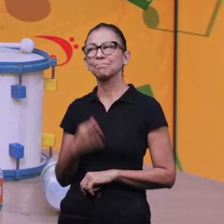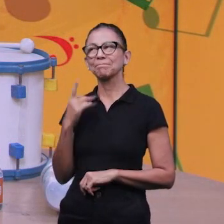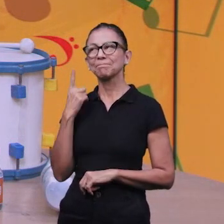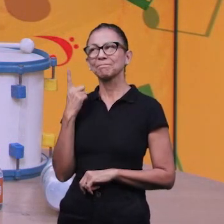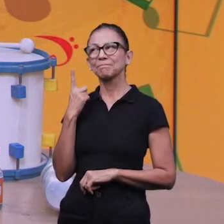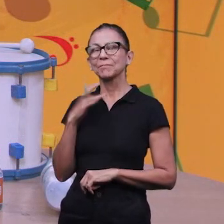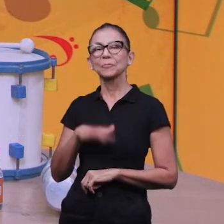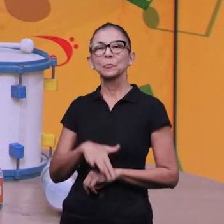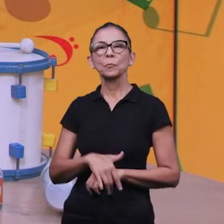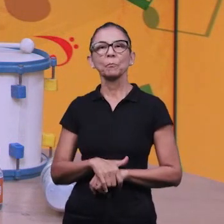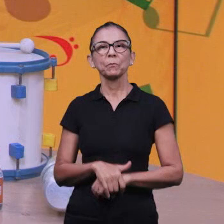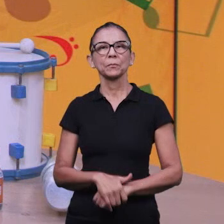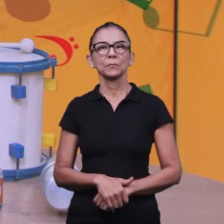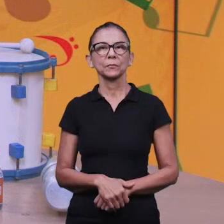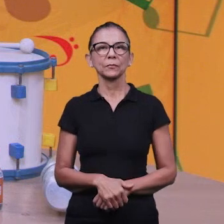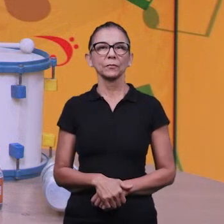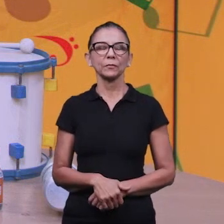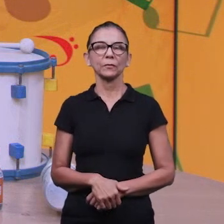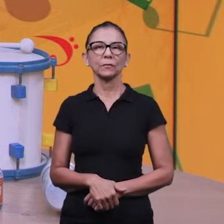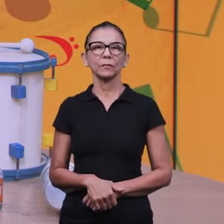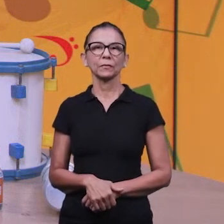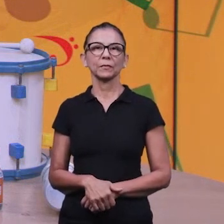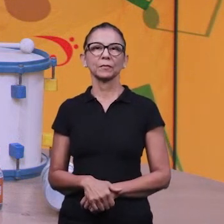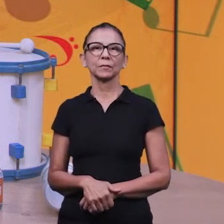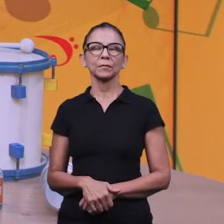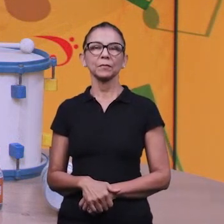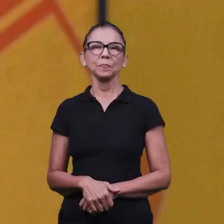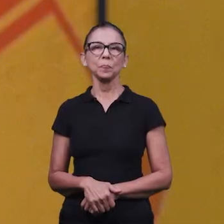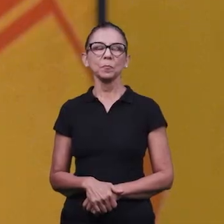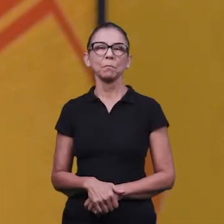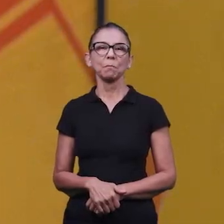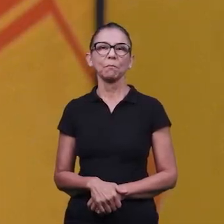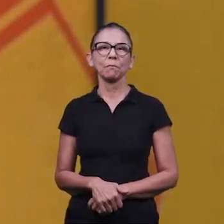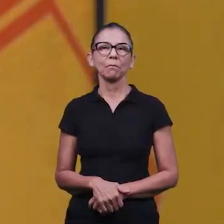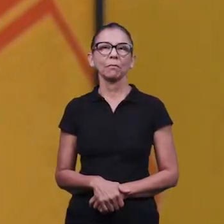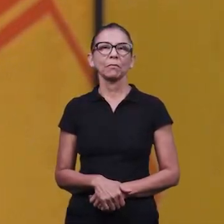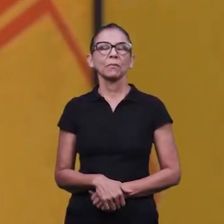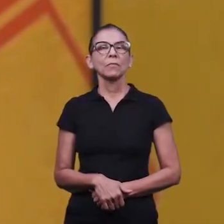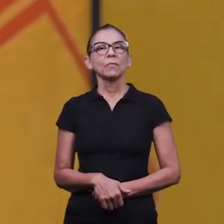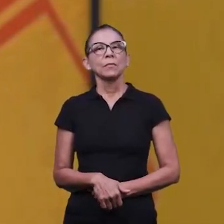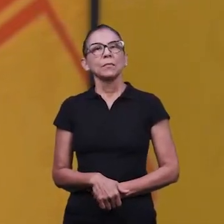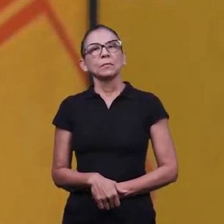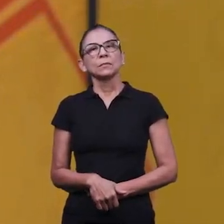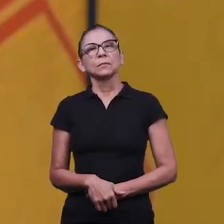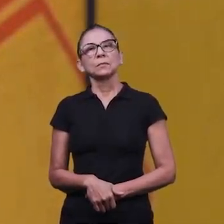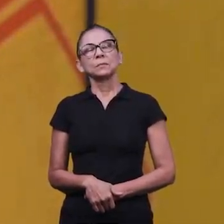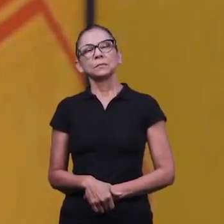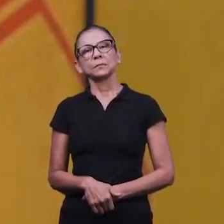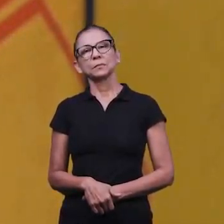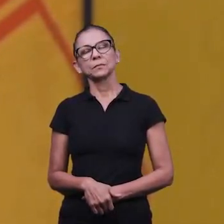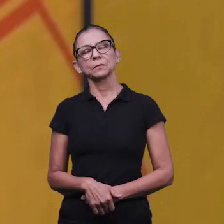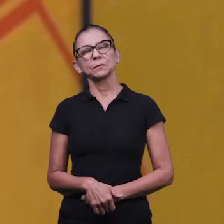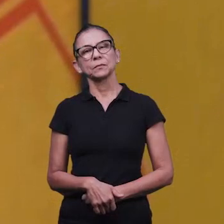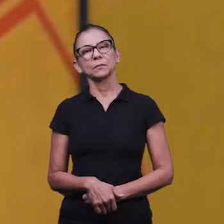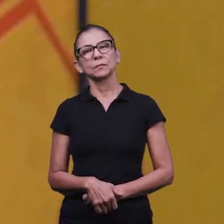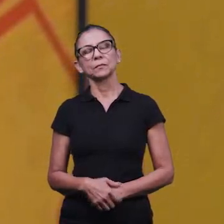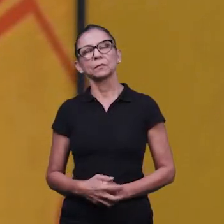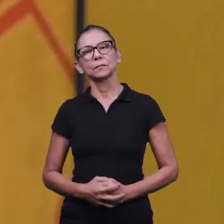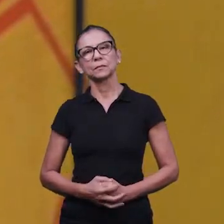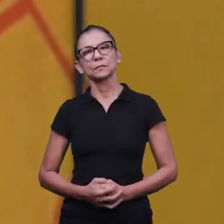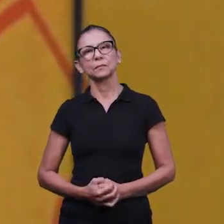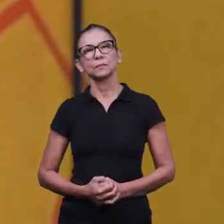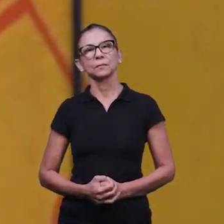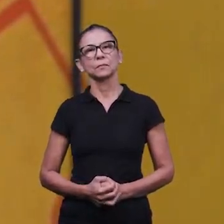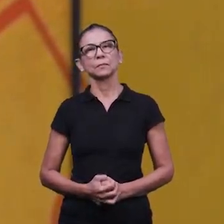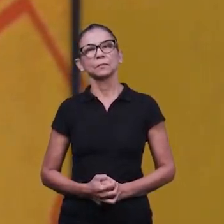Lá, lá, lá, lá. Si, si, si, si. Si, si, si, si, lá.